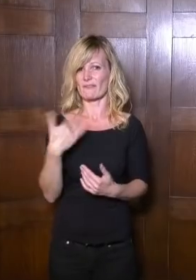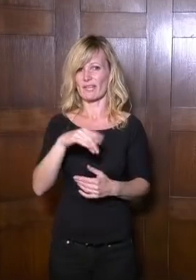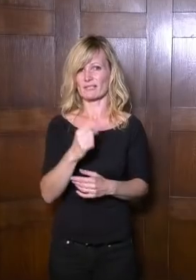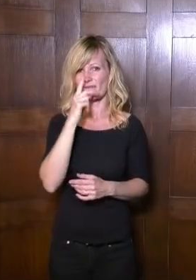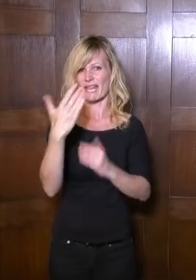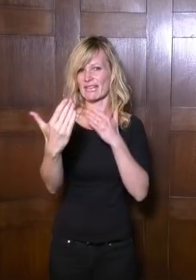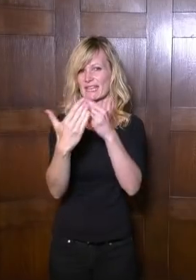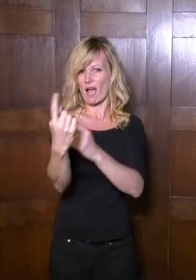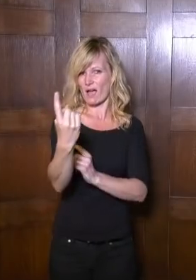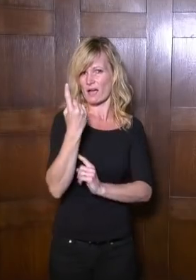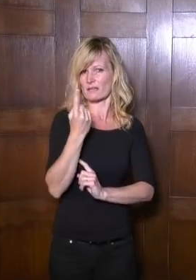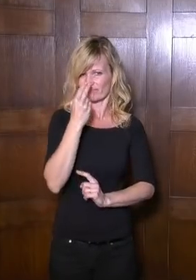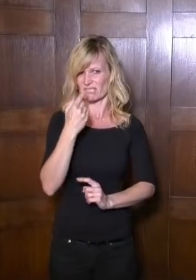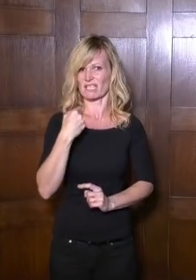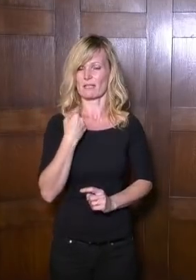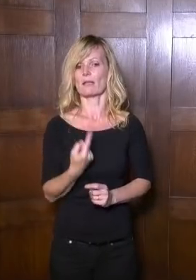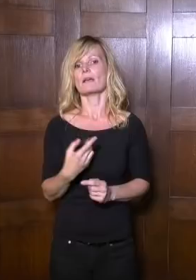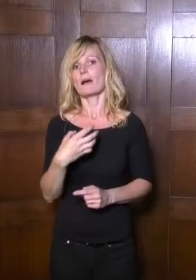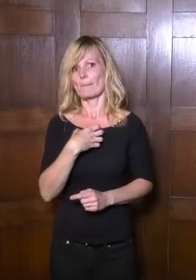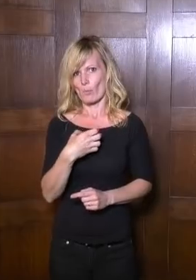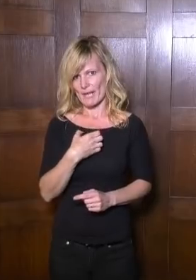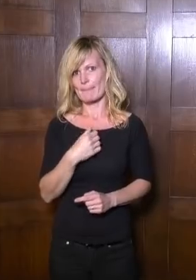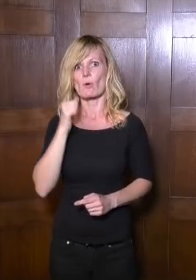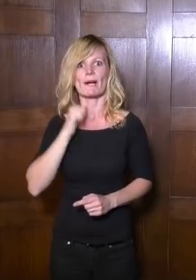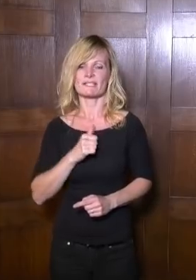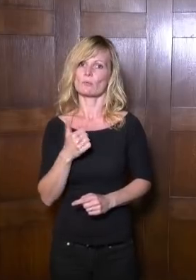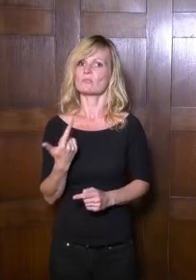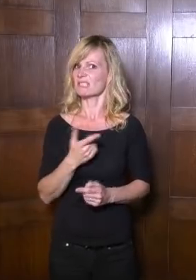Ziemlich problematische Operationen auch, die auch bis heute nachwirken.